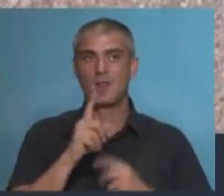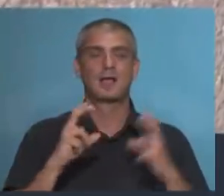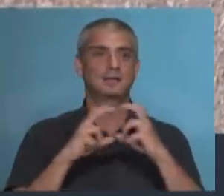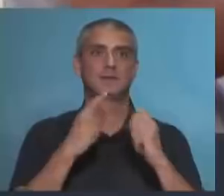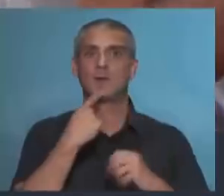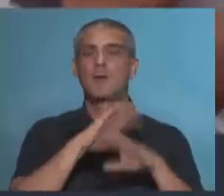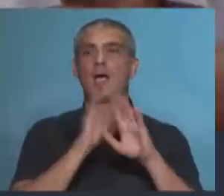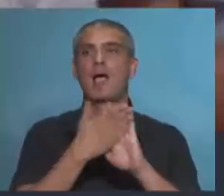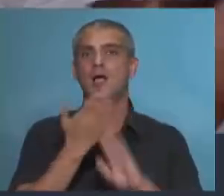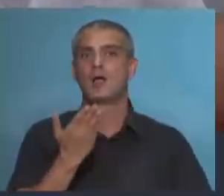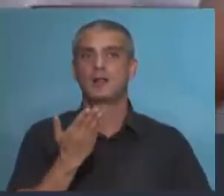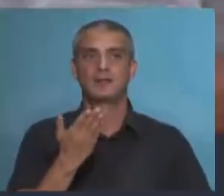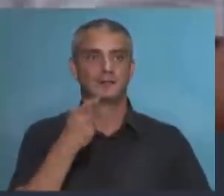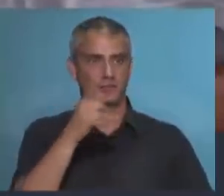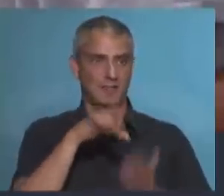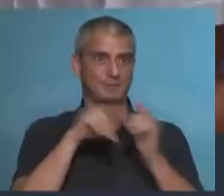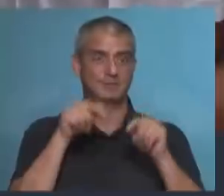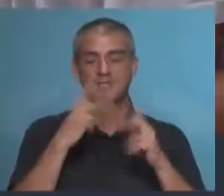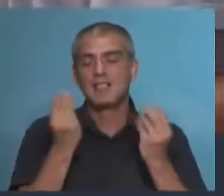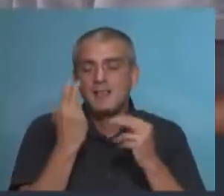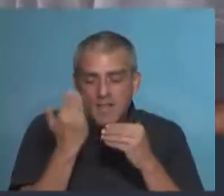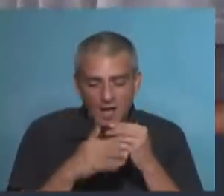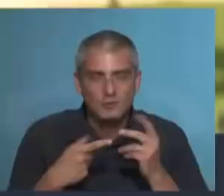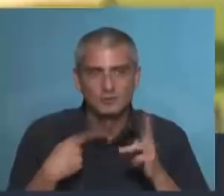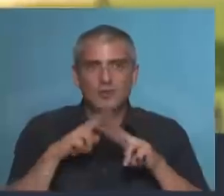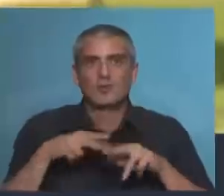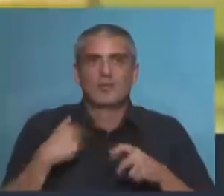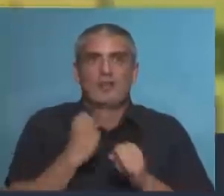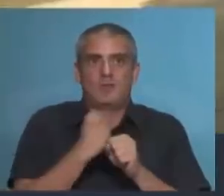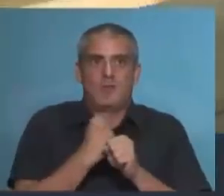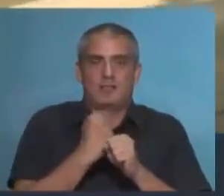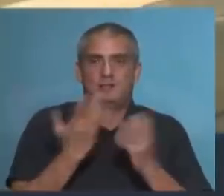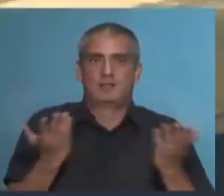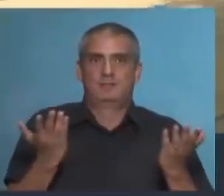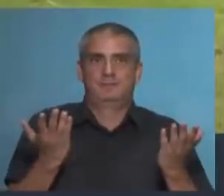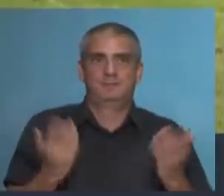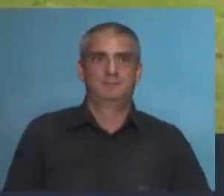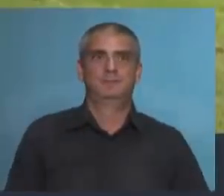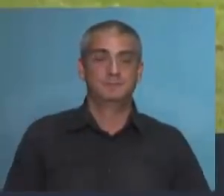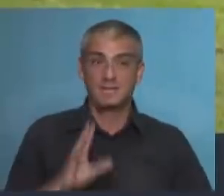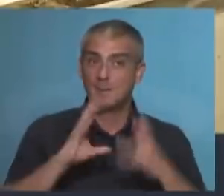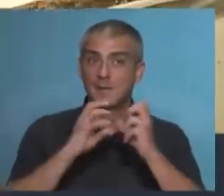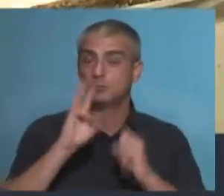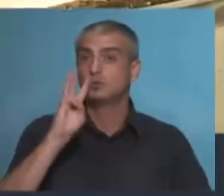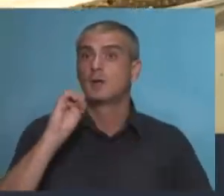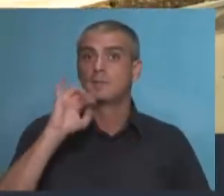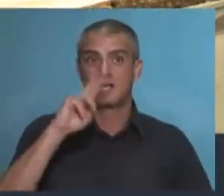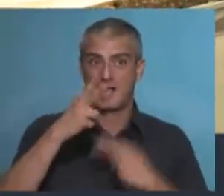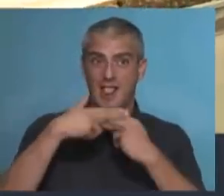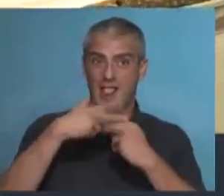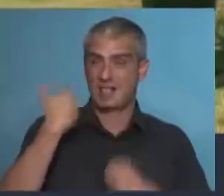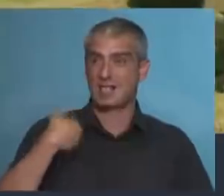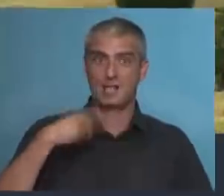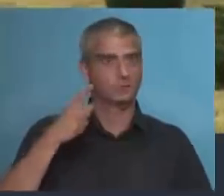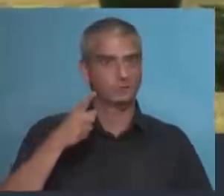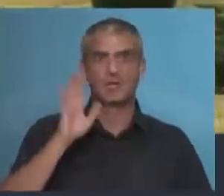אומר הכל. שאתם פה. זה הדבר האחרון שנותר לנו לעשות. גם בקיבוץ שמיר ליד קריית שמונה, אף